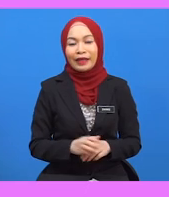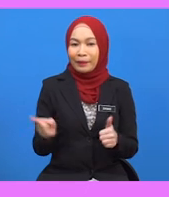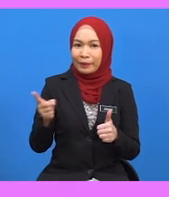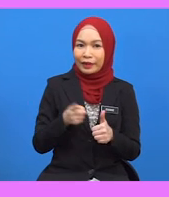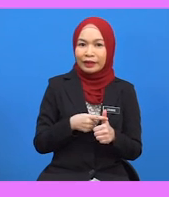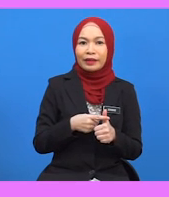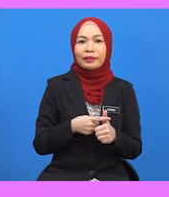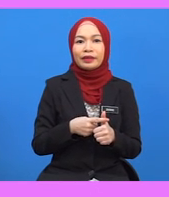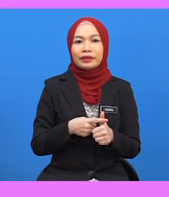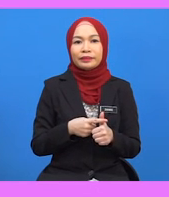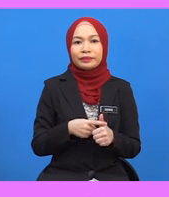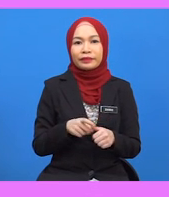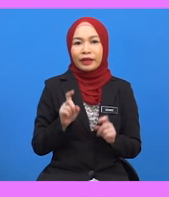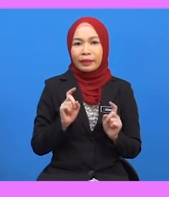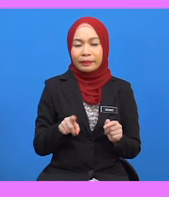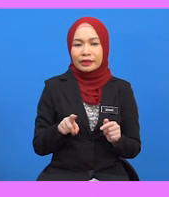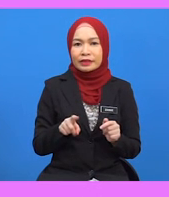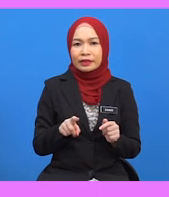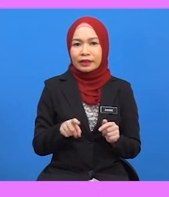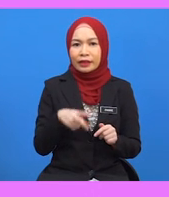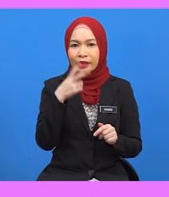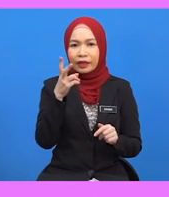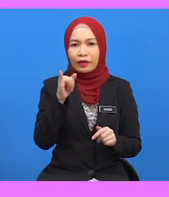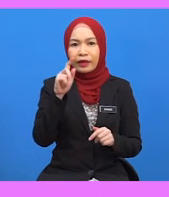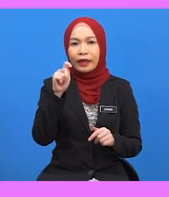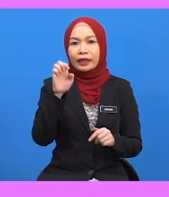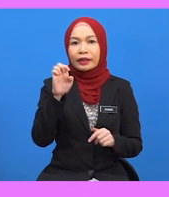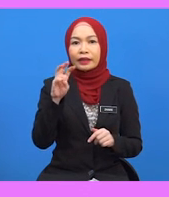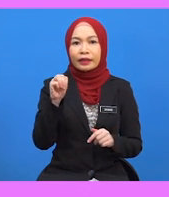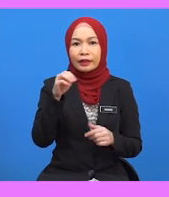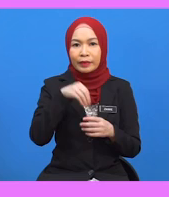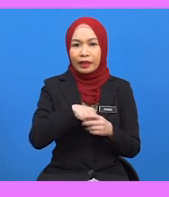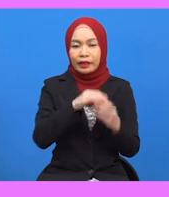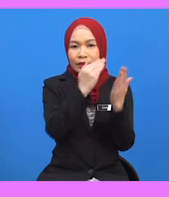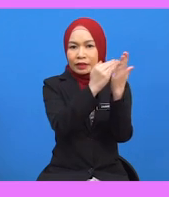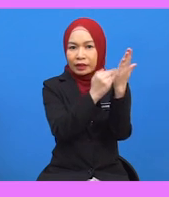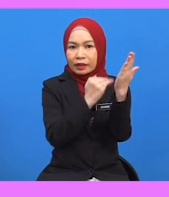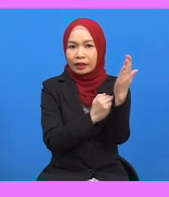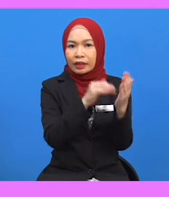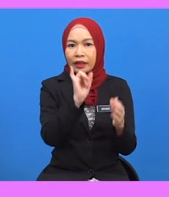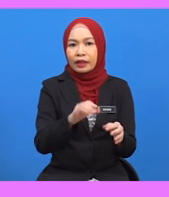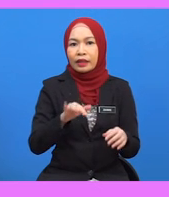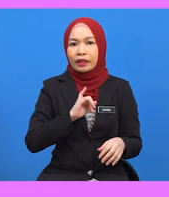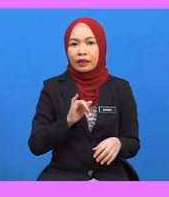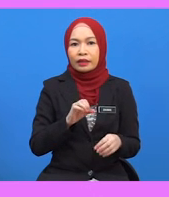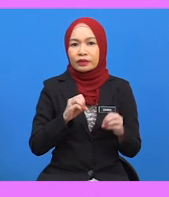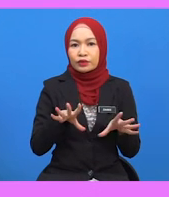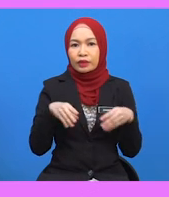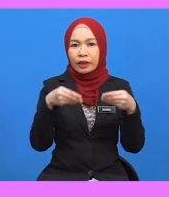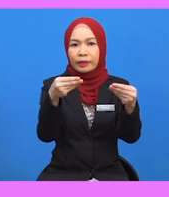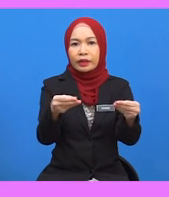Pertama, pastikan item-item dalam senarai yang diberi telah diisi